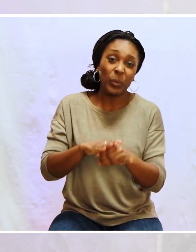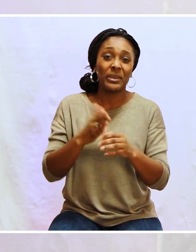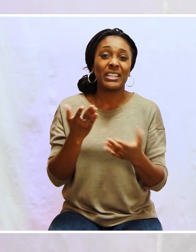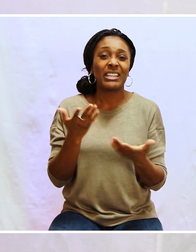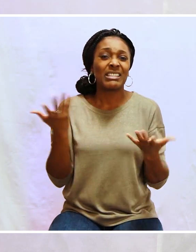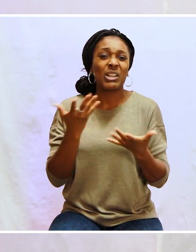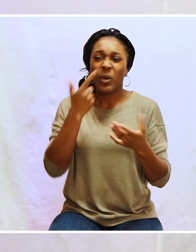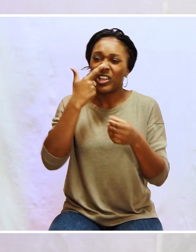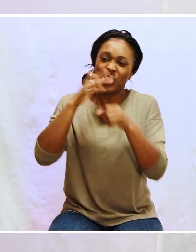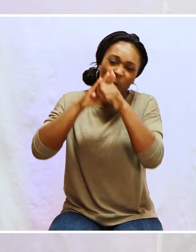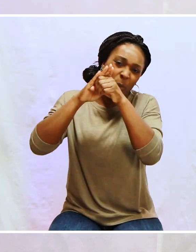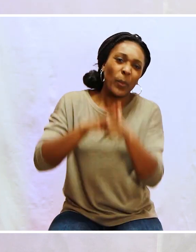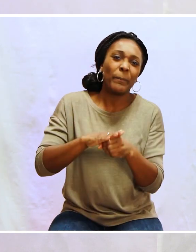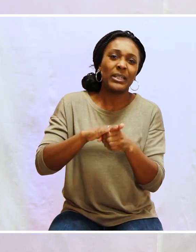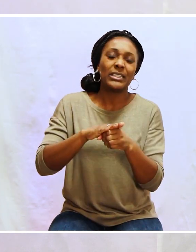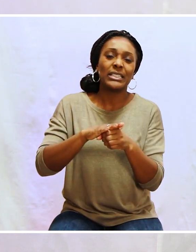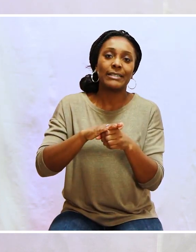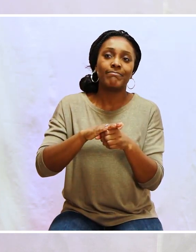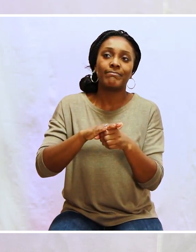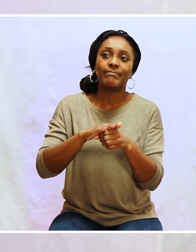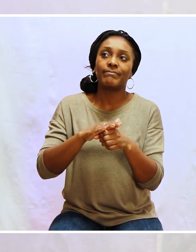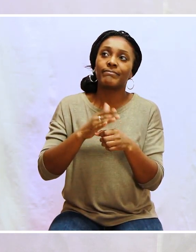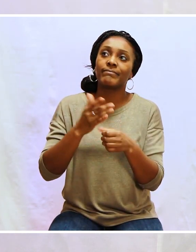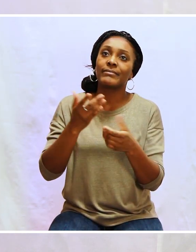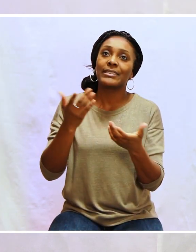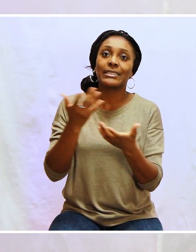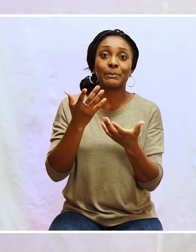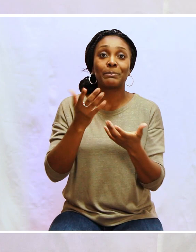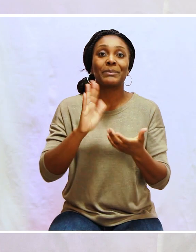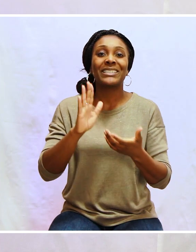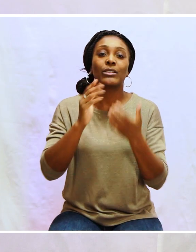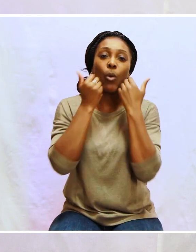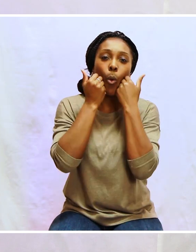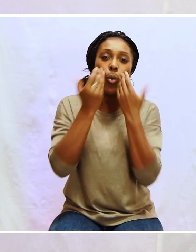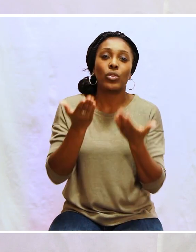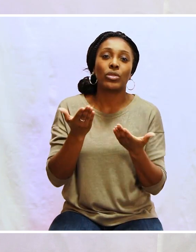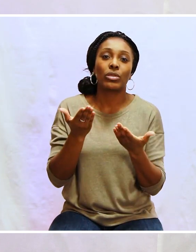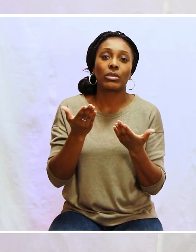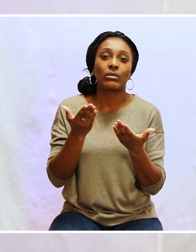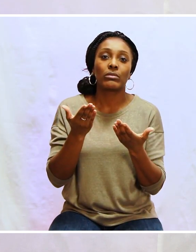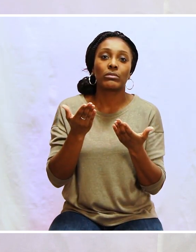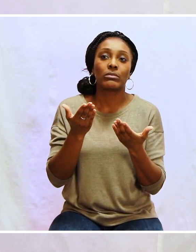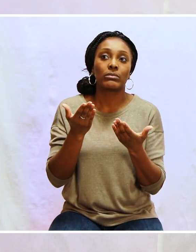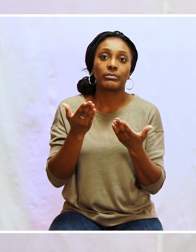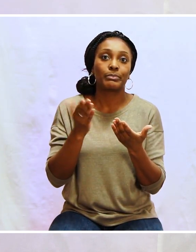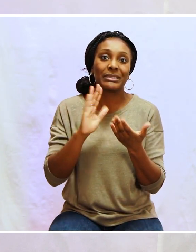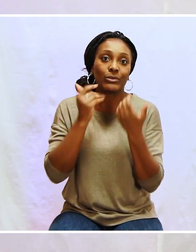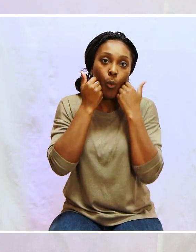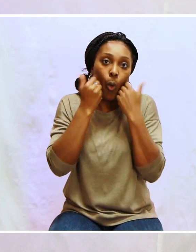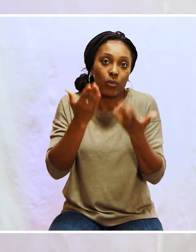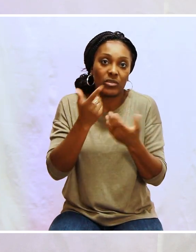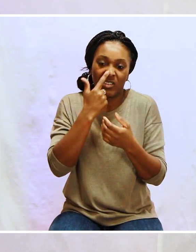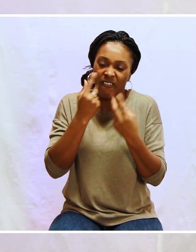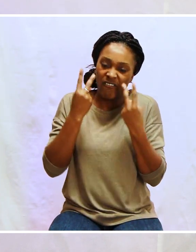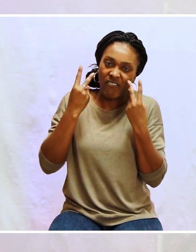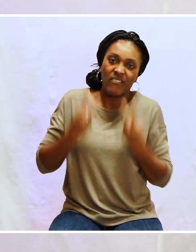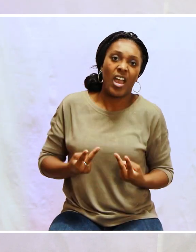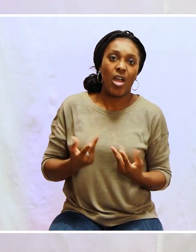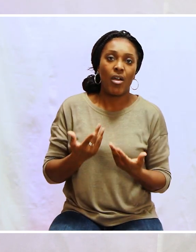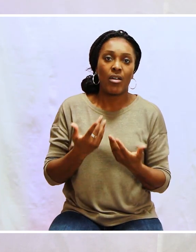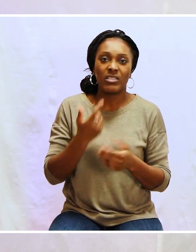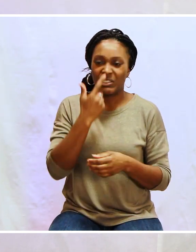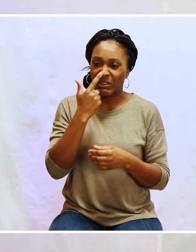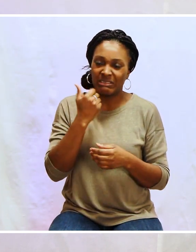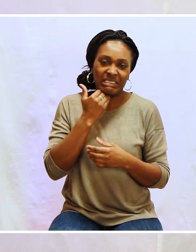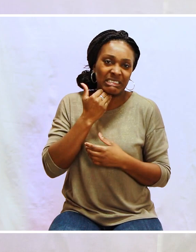sentiment d'humiliation? L'humiliation, c'est un sentiment bien de honte, en fait. De honte. On se sent dévalorisé, on se